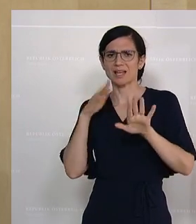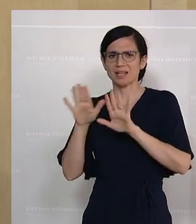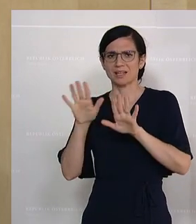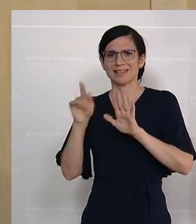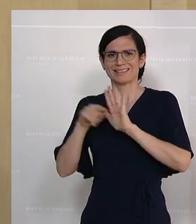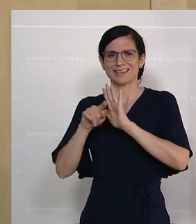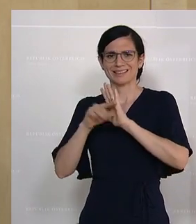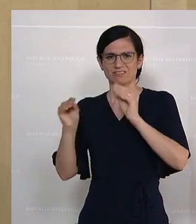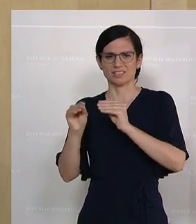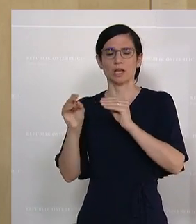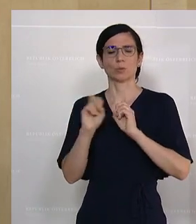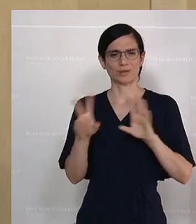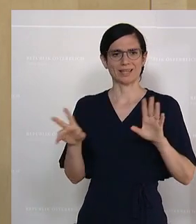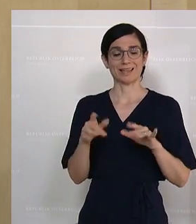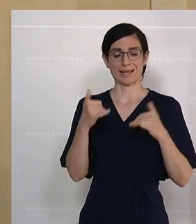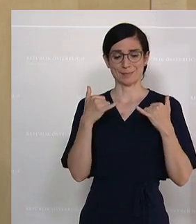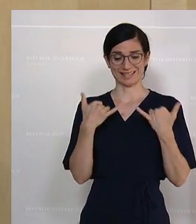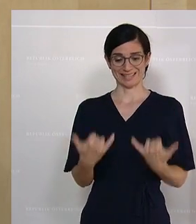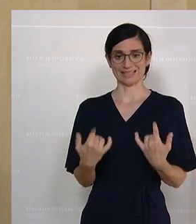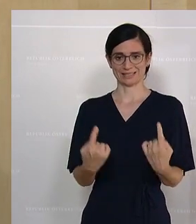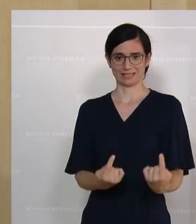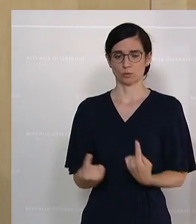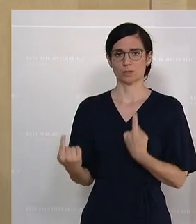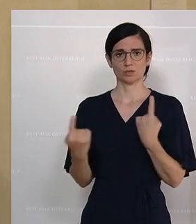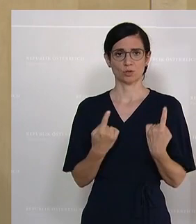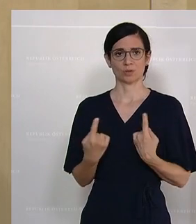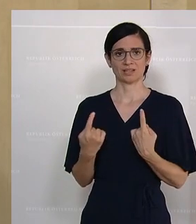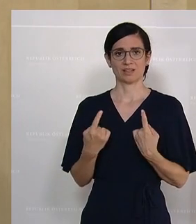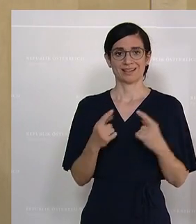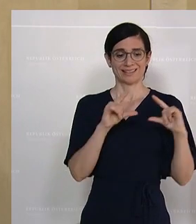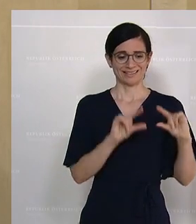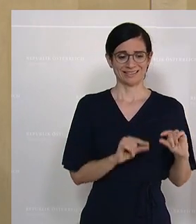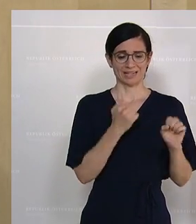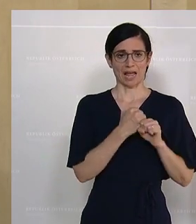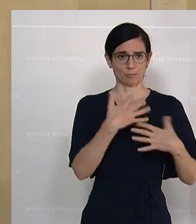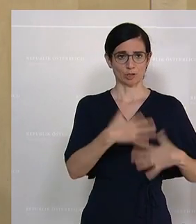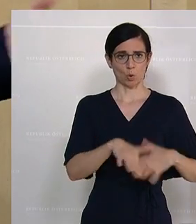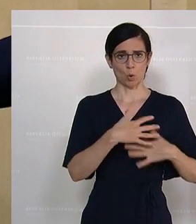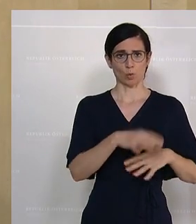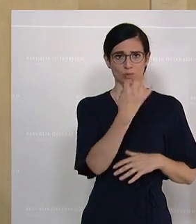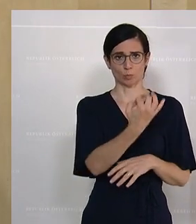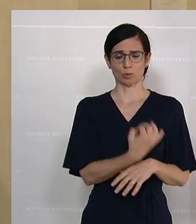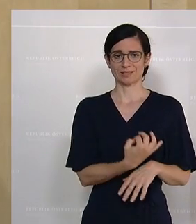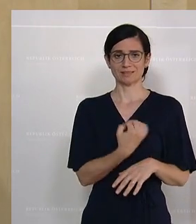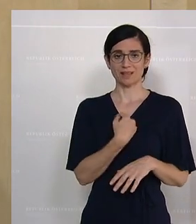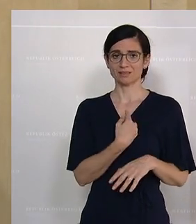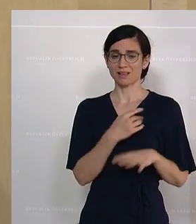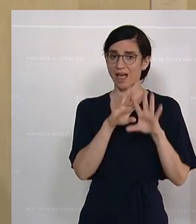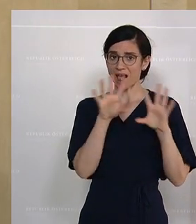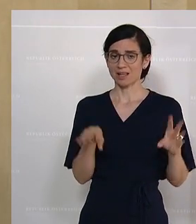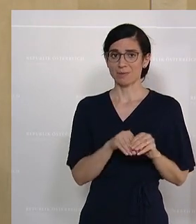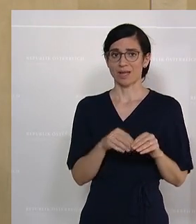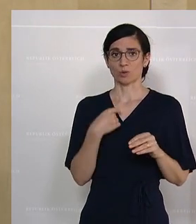hat es gegeben aber dass wir jetzt in einer situation sind die niedrigste arbeitslosenrate weitum zu haben und